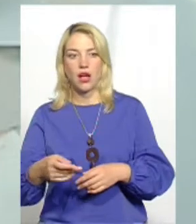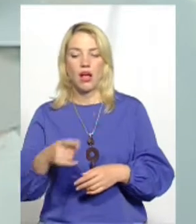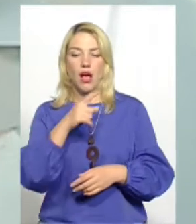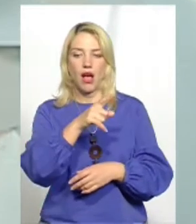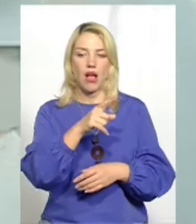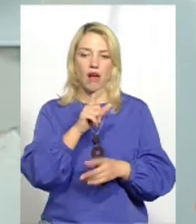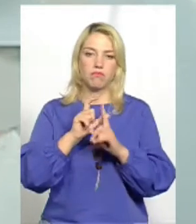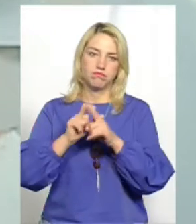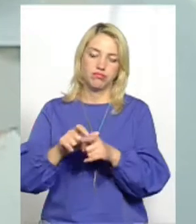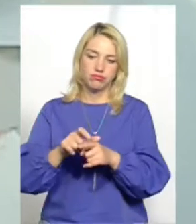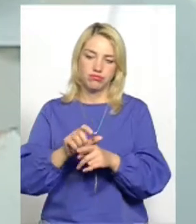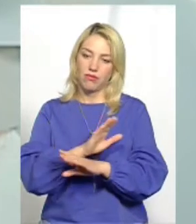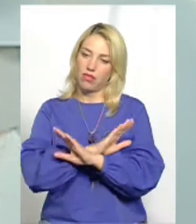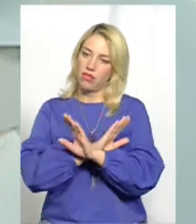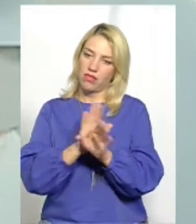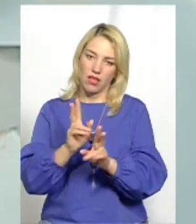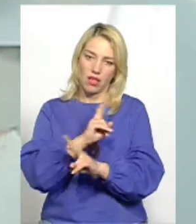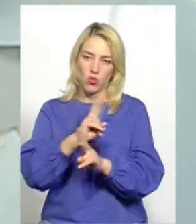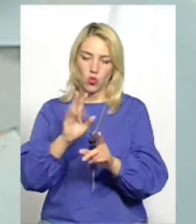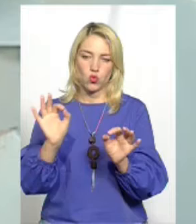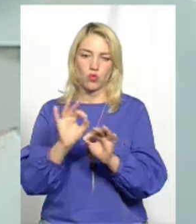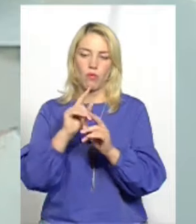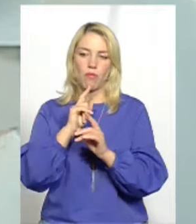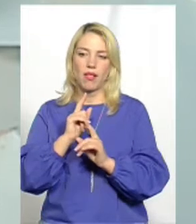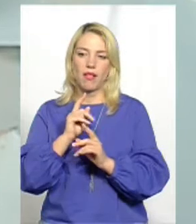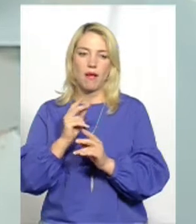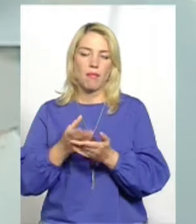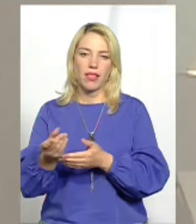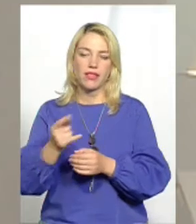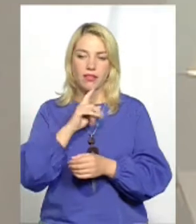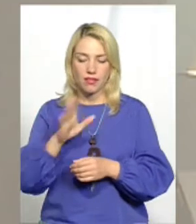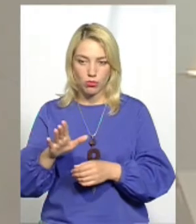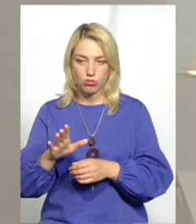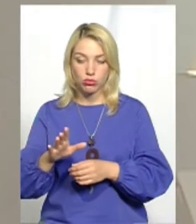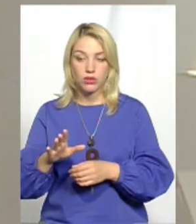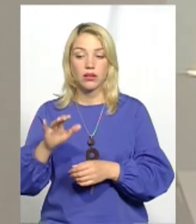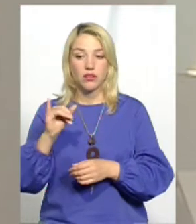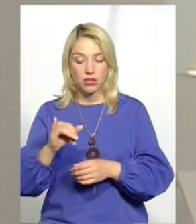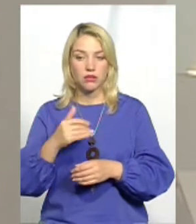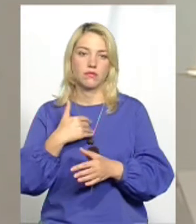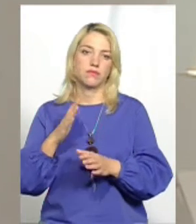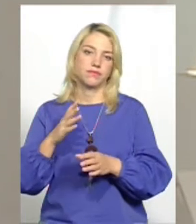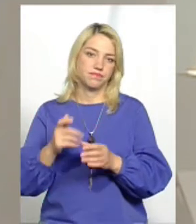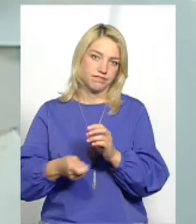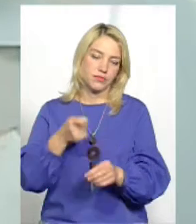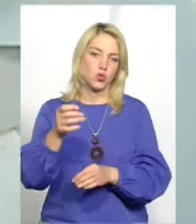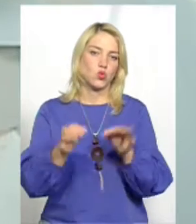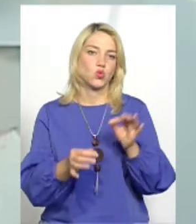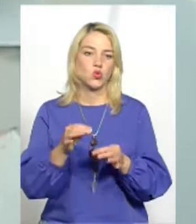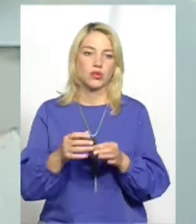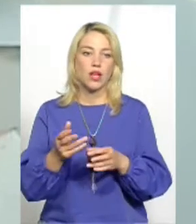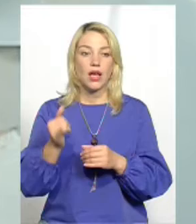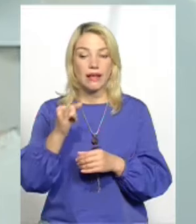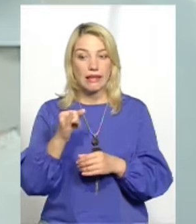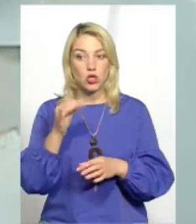буде. От, і ми тоді звертались до суду. Суд – це була тоді еліта. От я, в мене досі